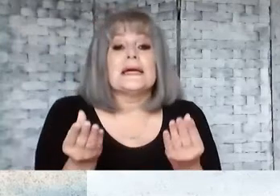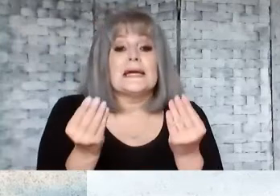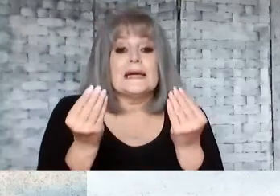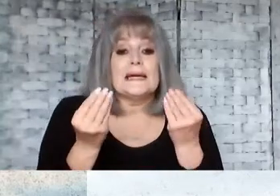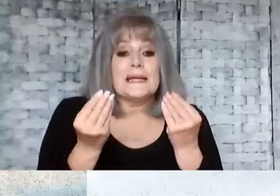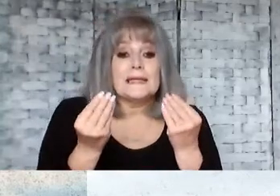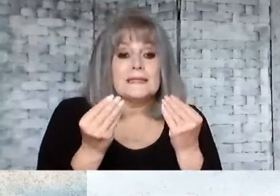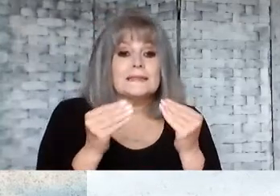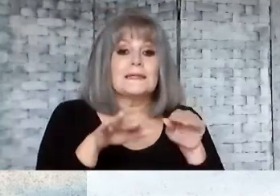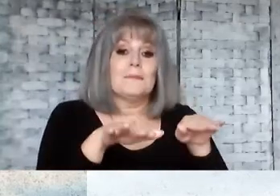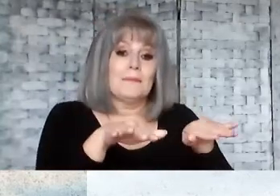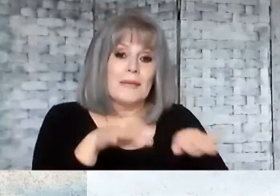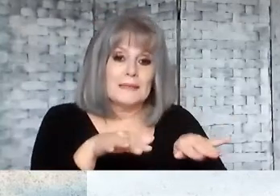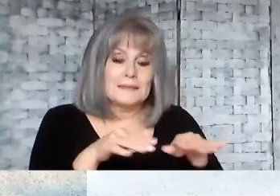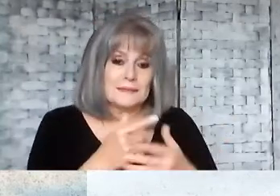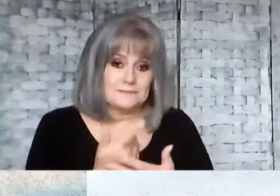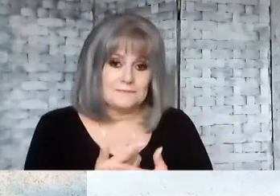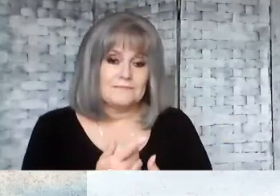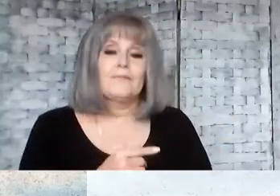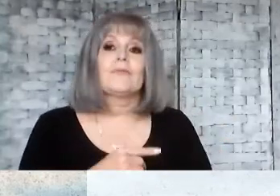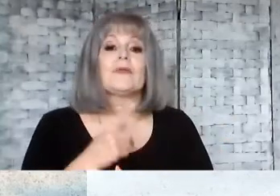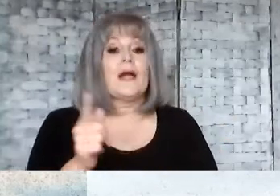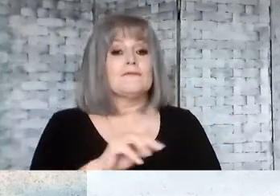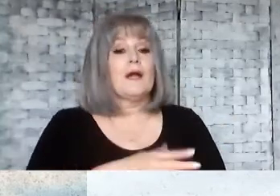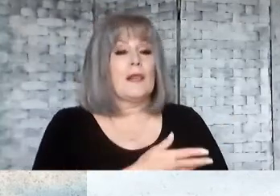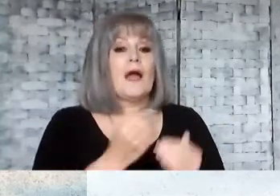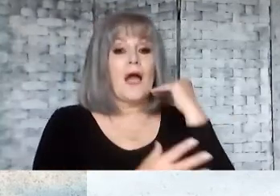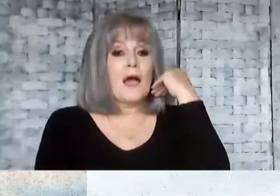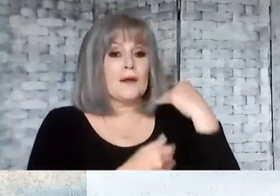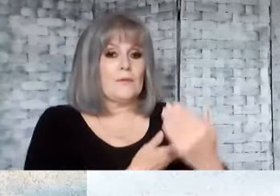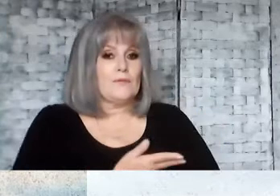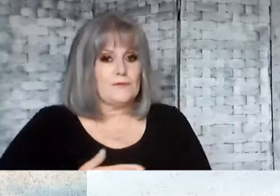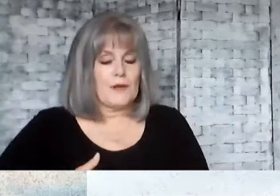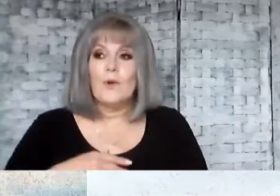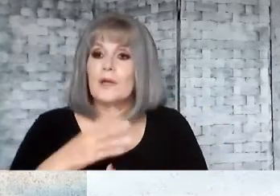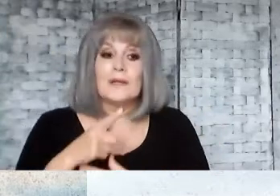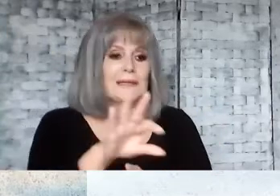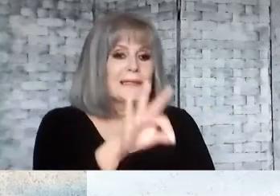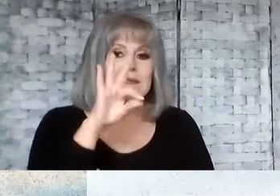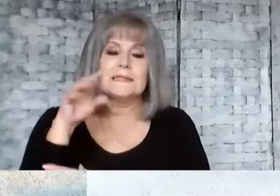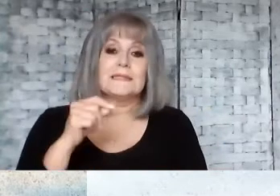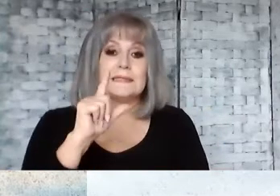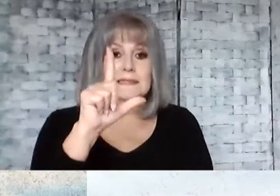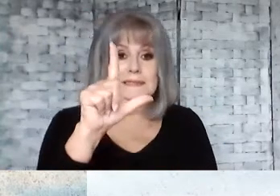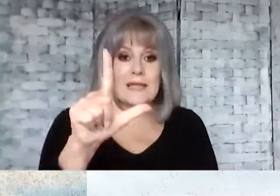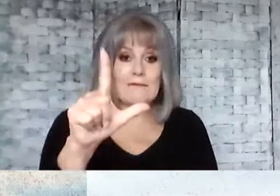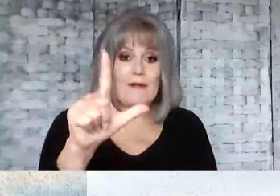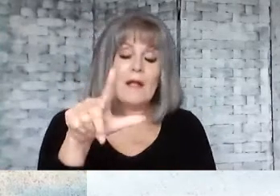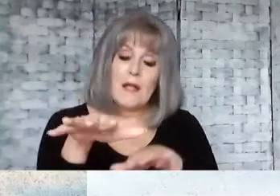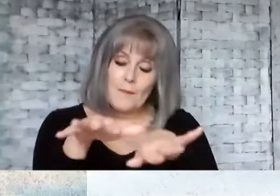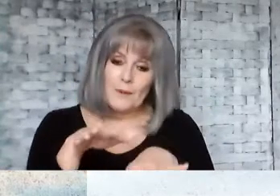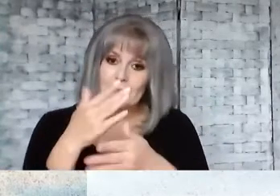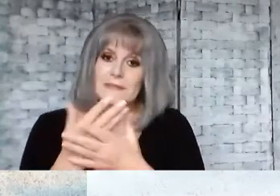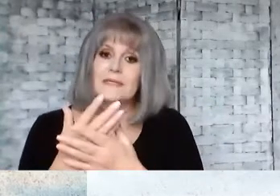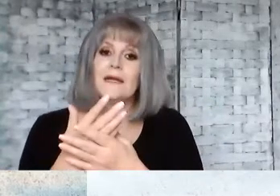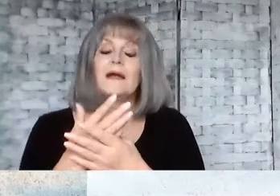ne? Want hulle weerwees is ons oorgeslaan. En toe sê die apostels ons, hulle moet 7 mense kies, en wat doen